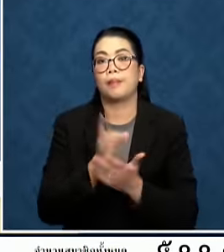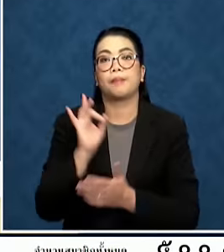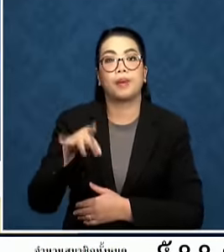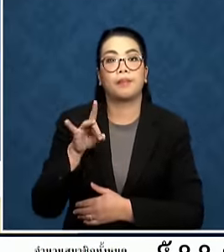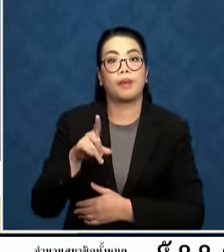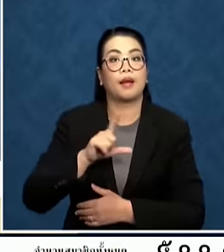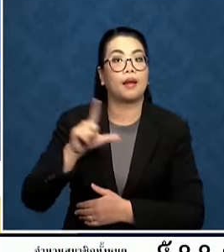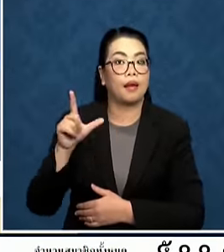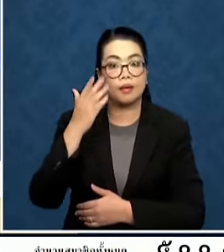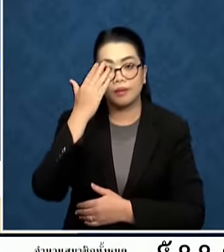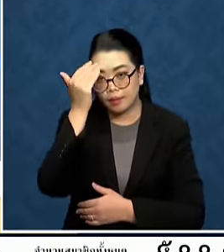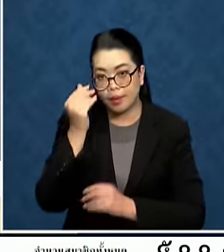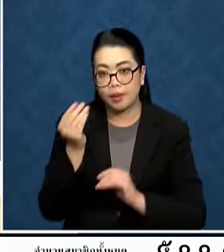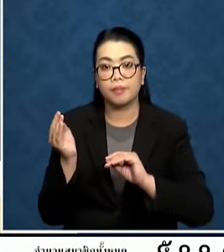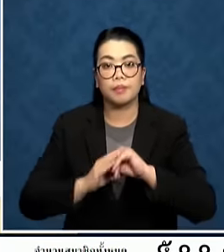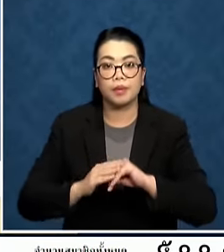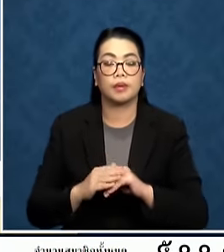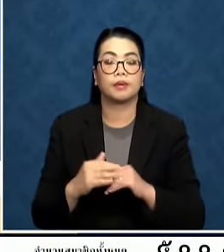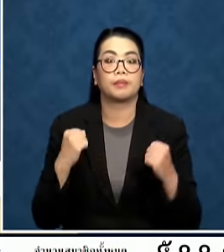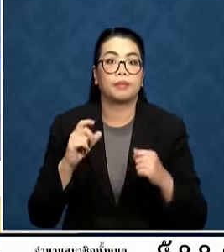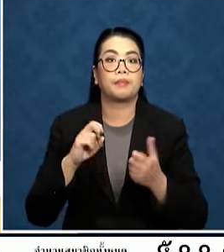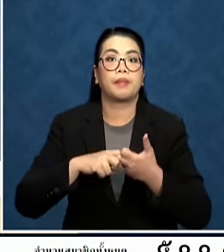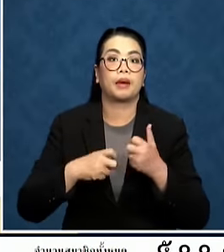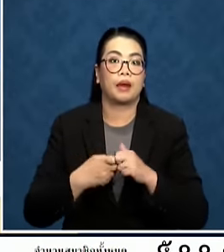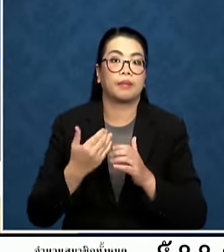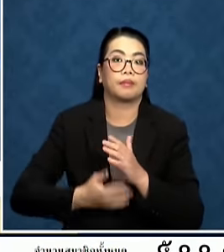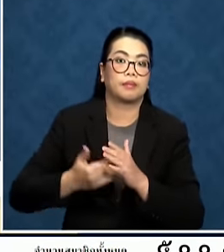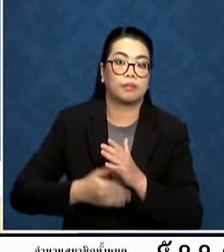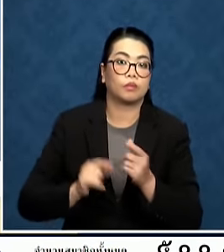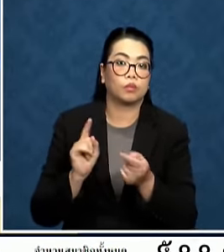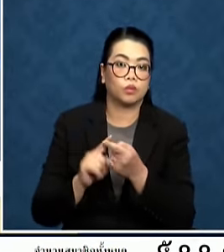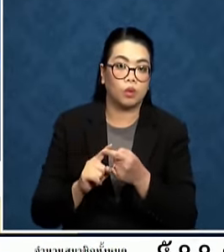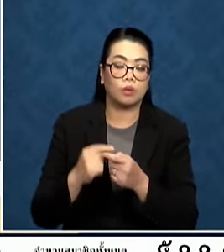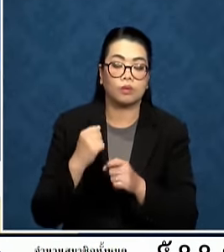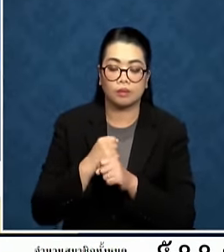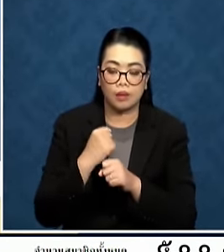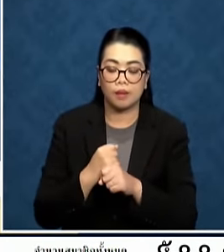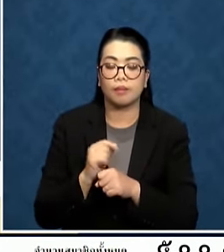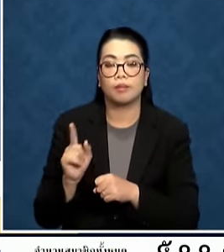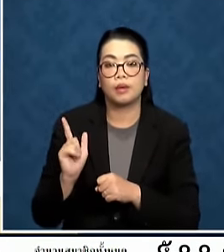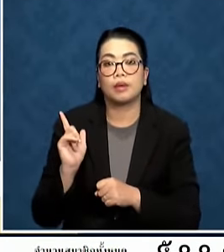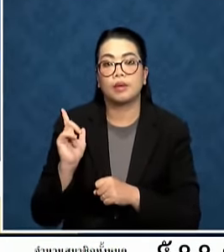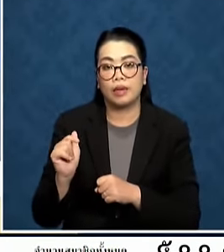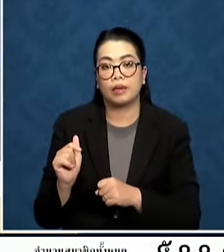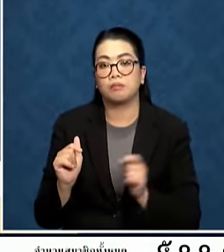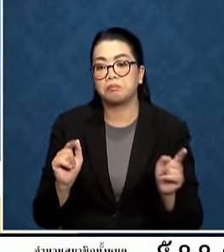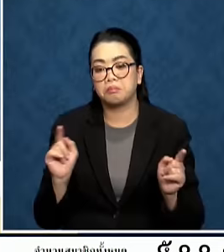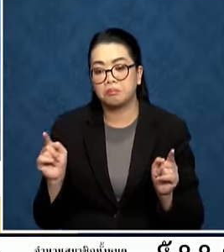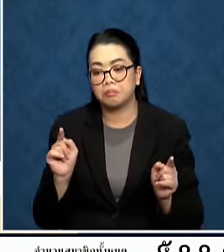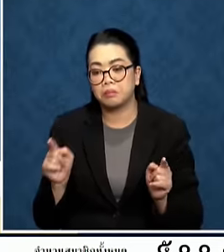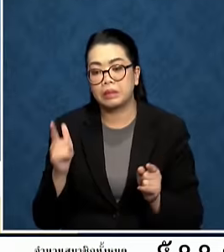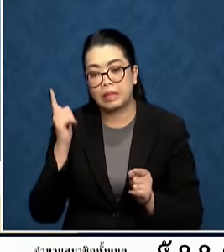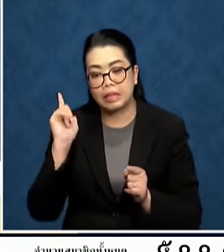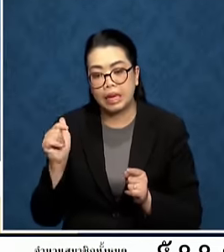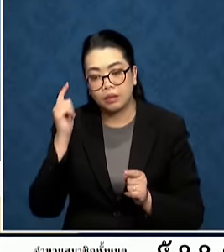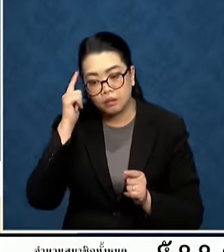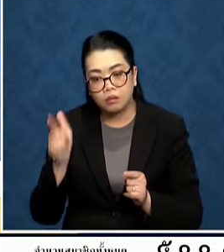ล้านนี้ทำไมถึงกำลังสร้างปัญหาต่อการที่บอกว่าเน้นฝั่งอุปสงค์มากกว่าฝั่ง